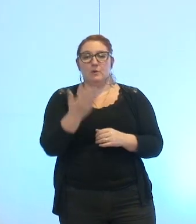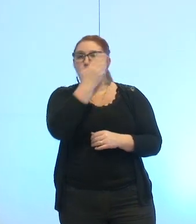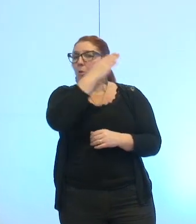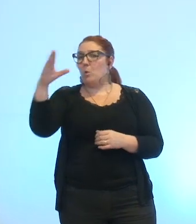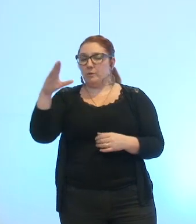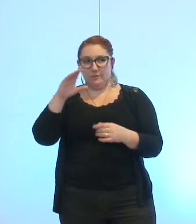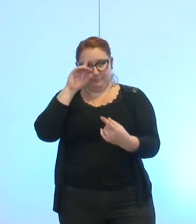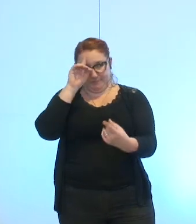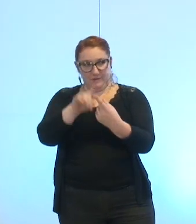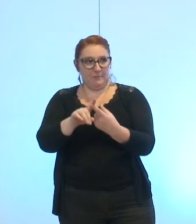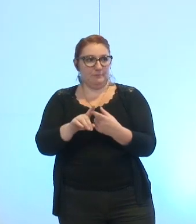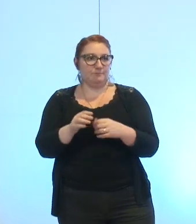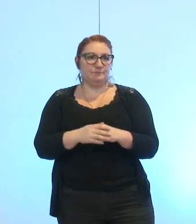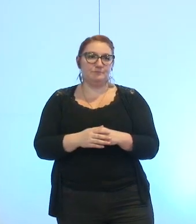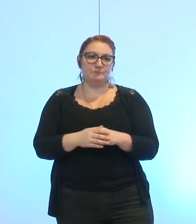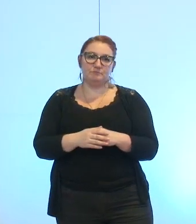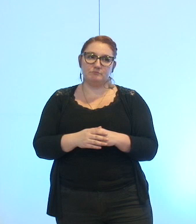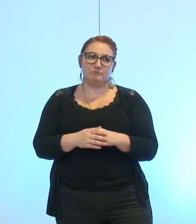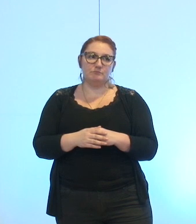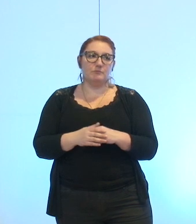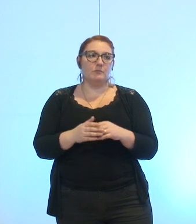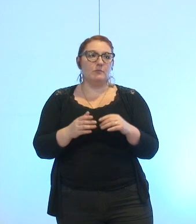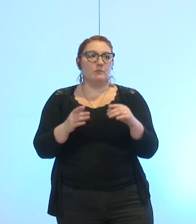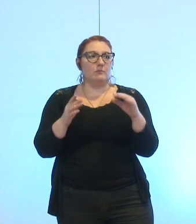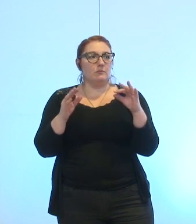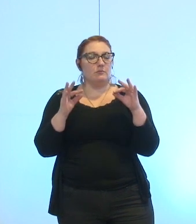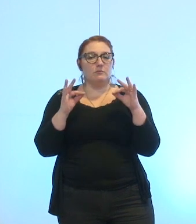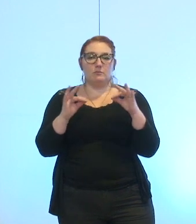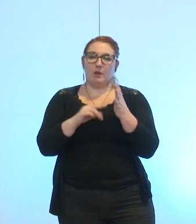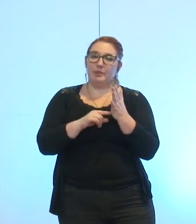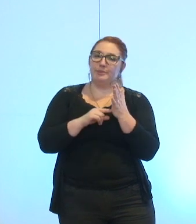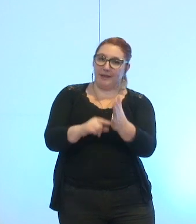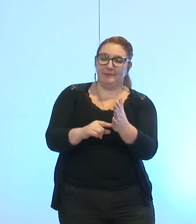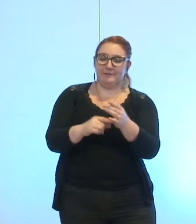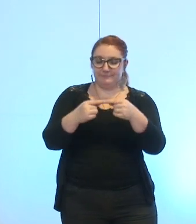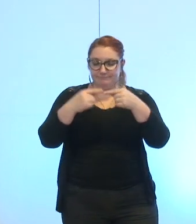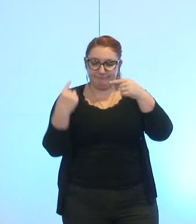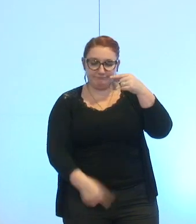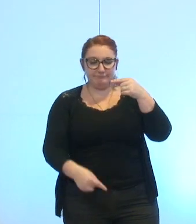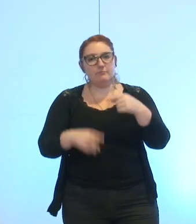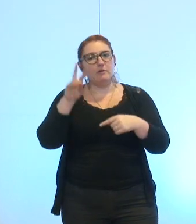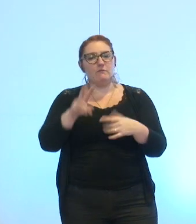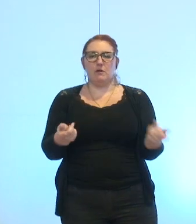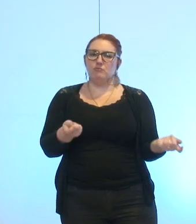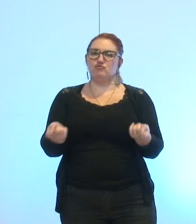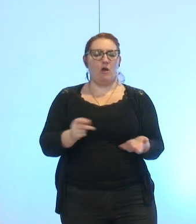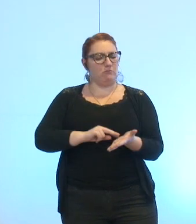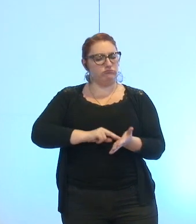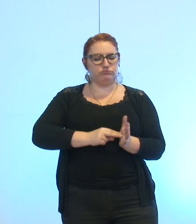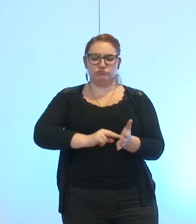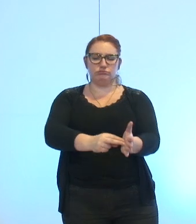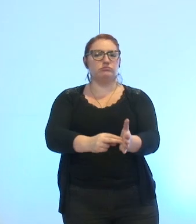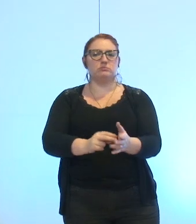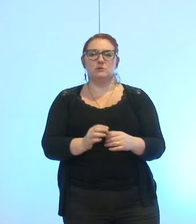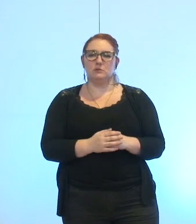point je vous en prie concerne la dette qui est plus que maîtrisée si